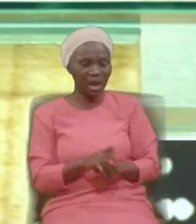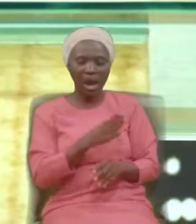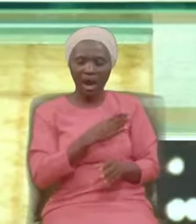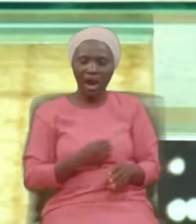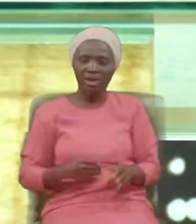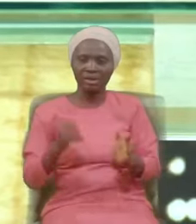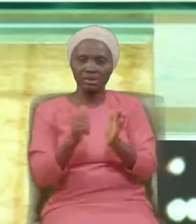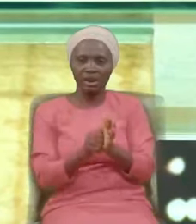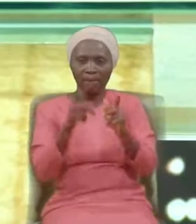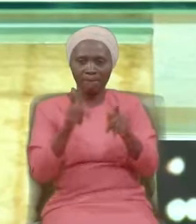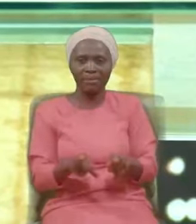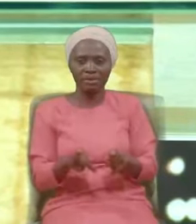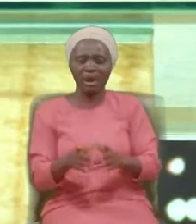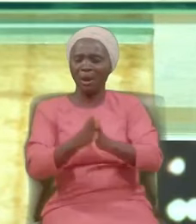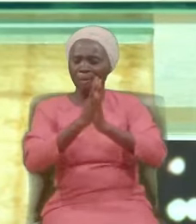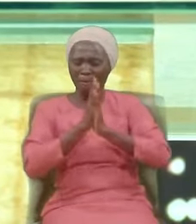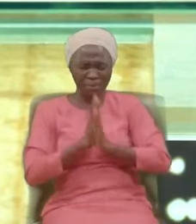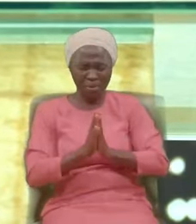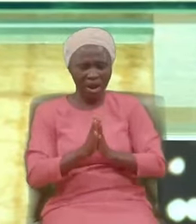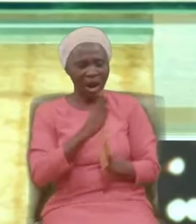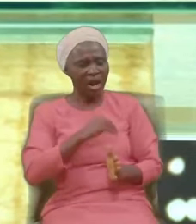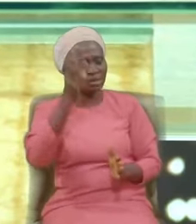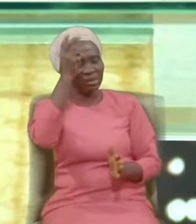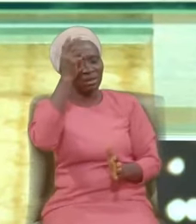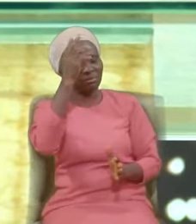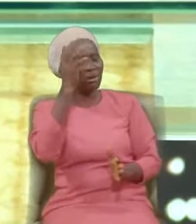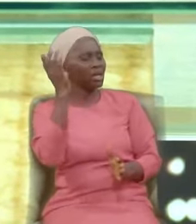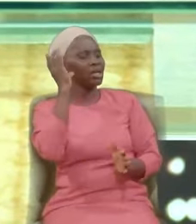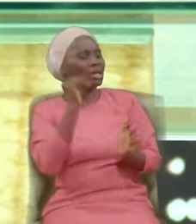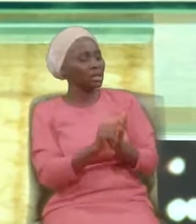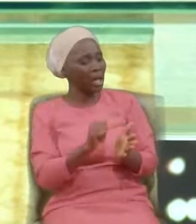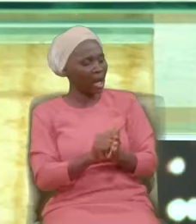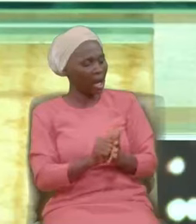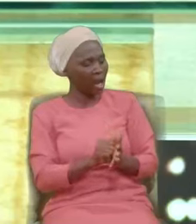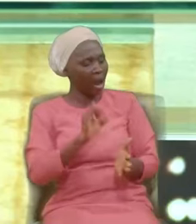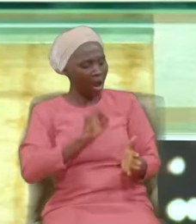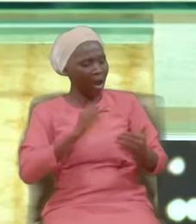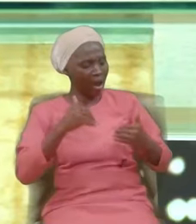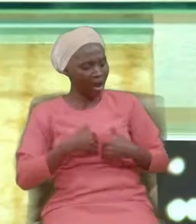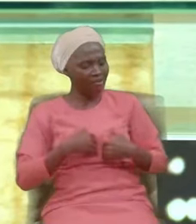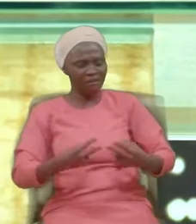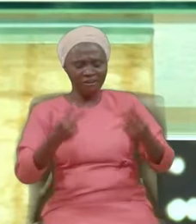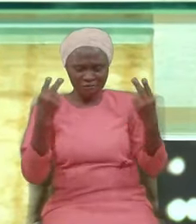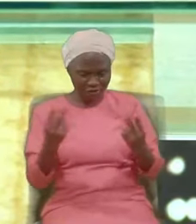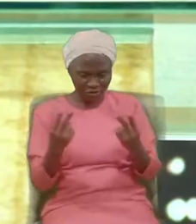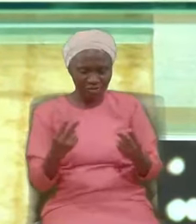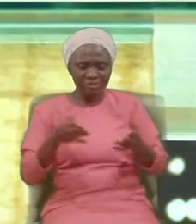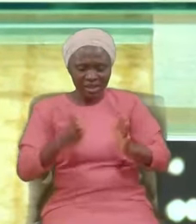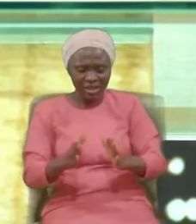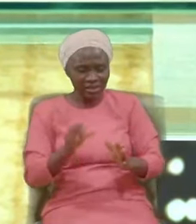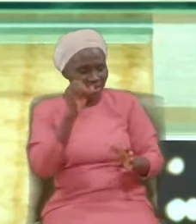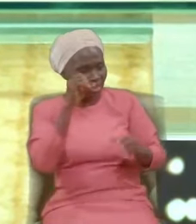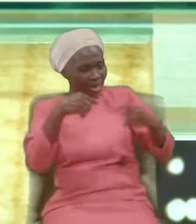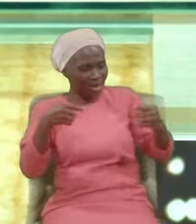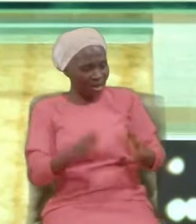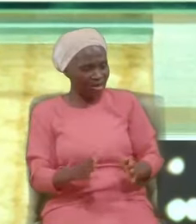parles. Que le diable entende que tu as la victoire. Que les ennemis ce soir apprennent que tu as la